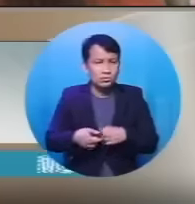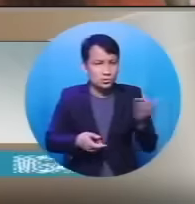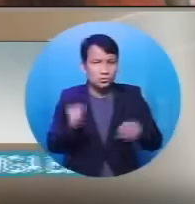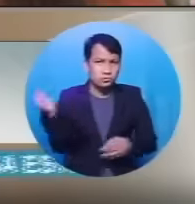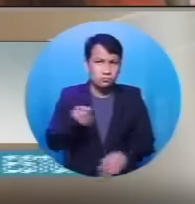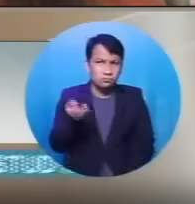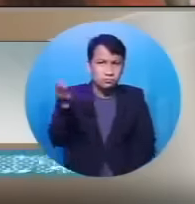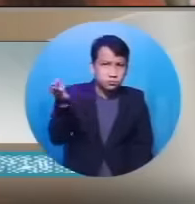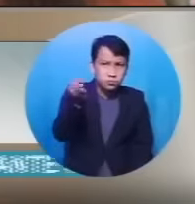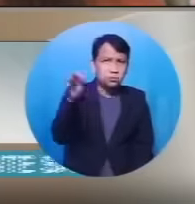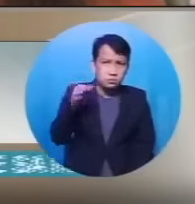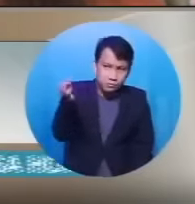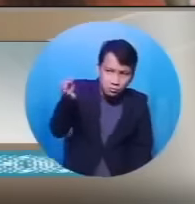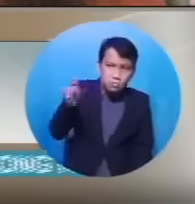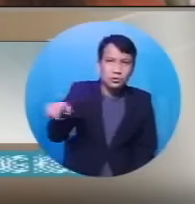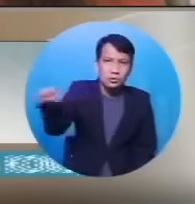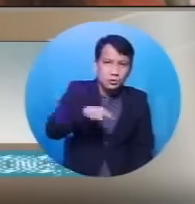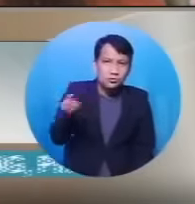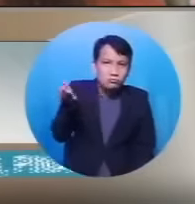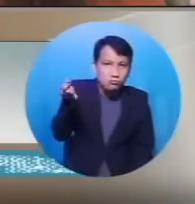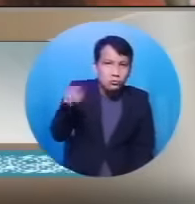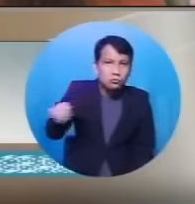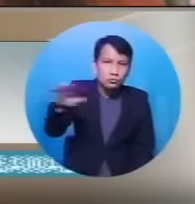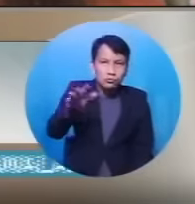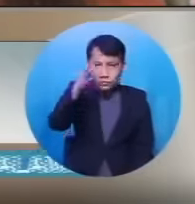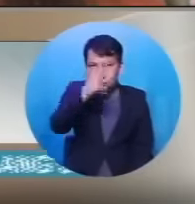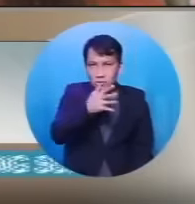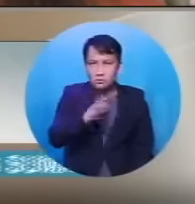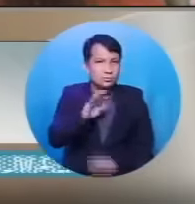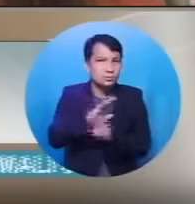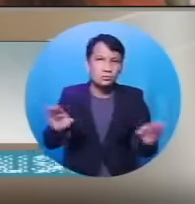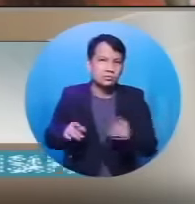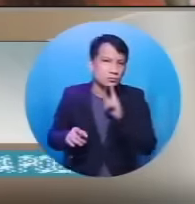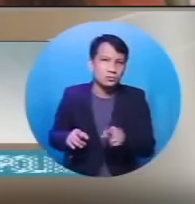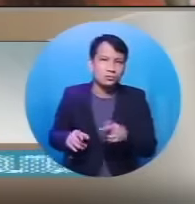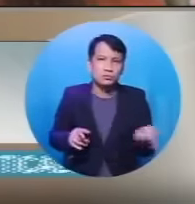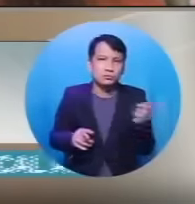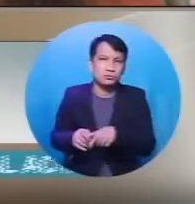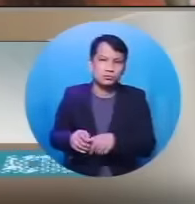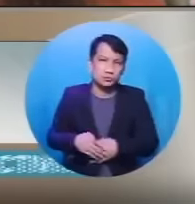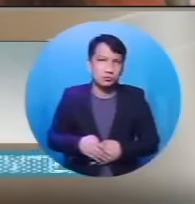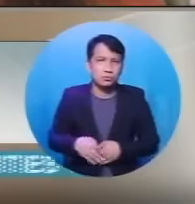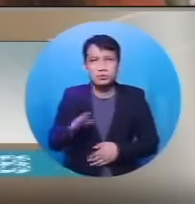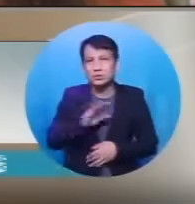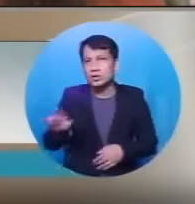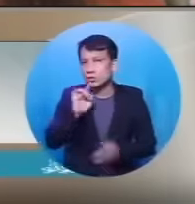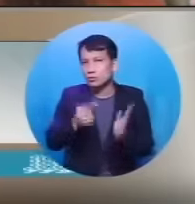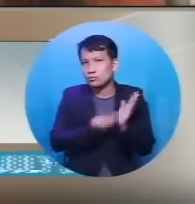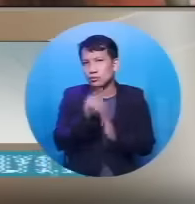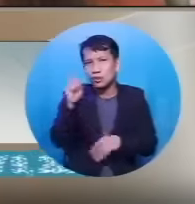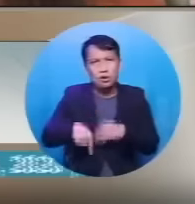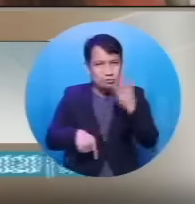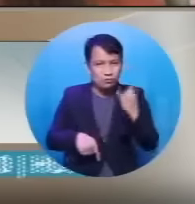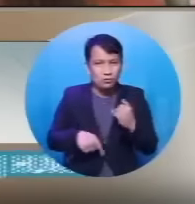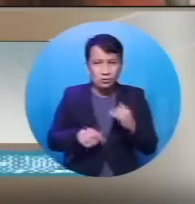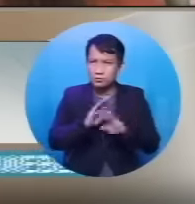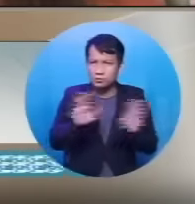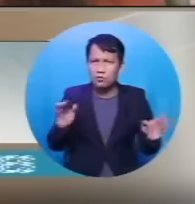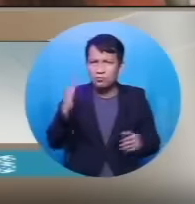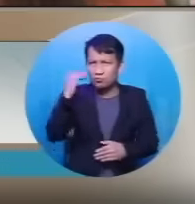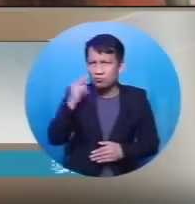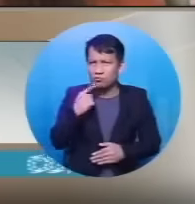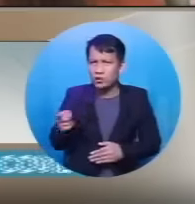sila Yung kanyang peres hindian totoo sir hindi po yan Totoo sir hindi yan tumag diyan sir yanung kwan sige sige sabi natin lat pero bakit ka umas sa kasal